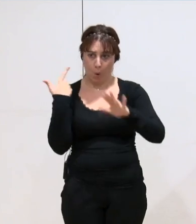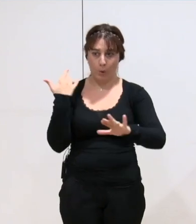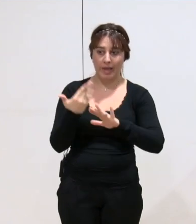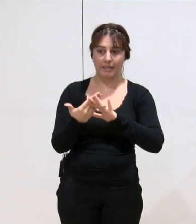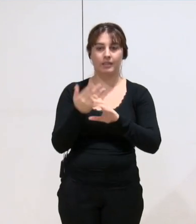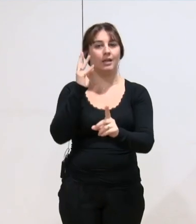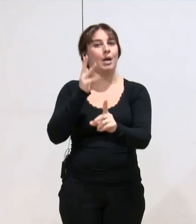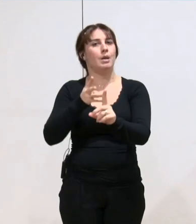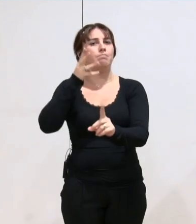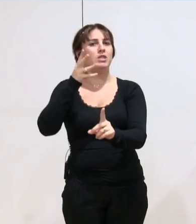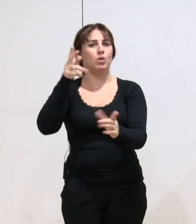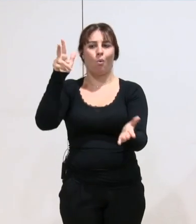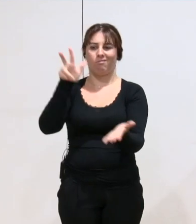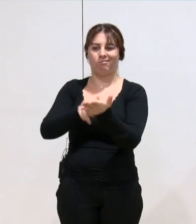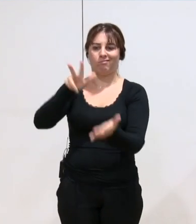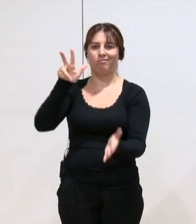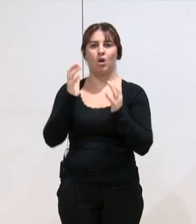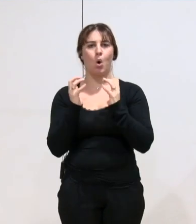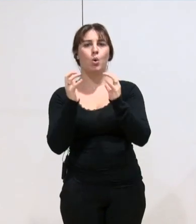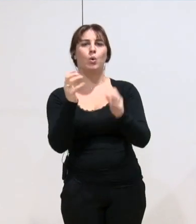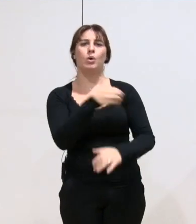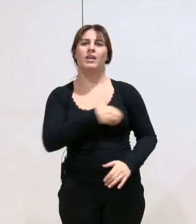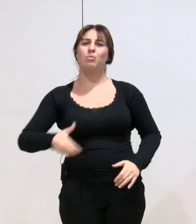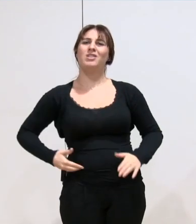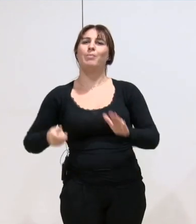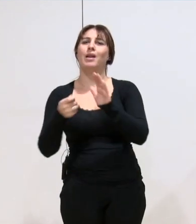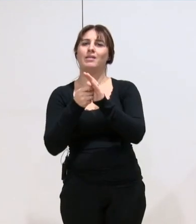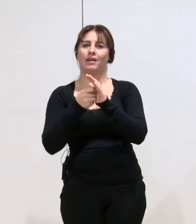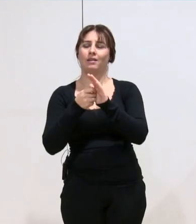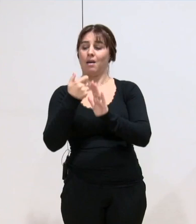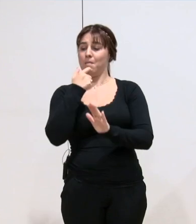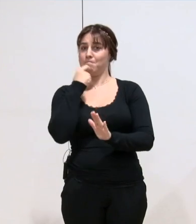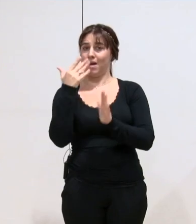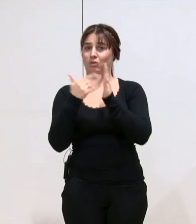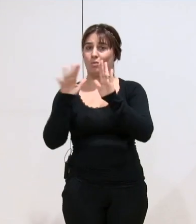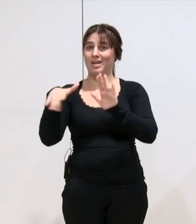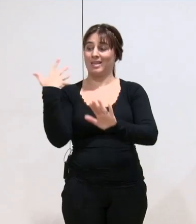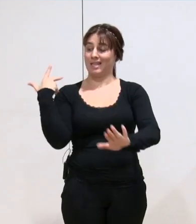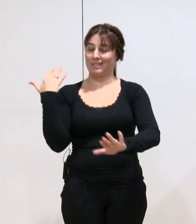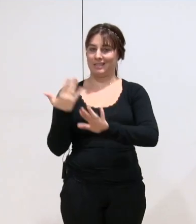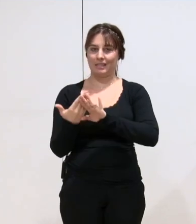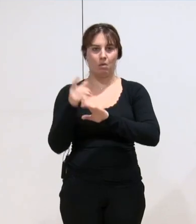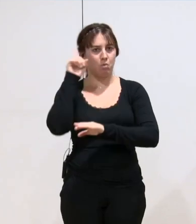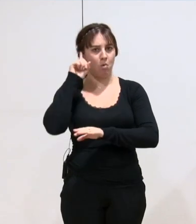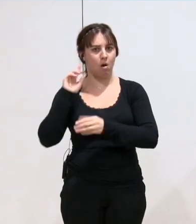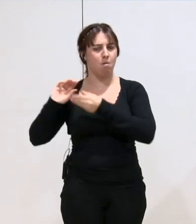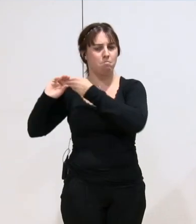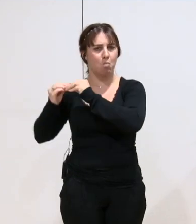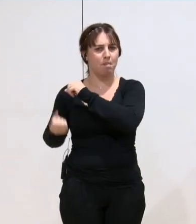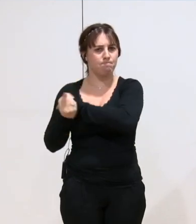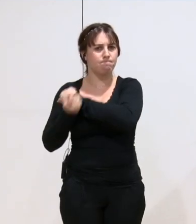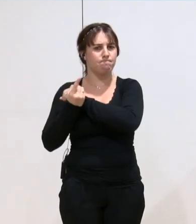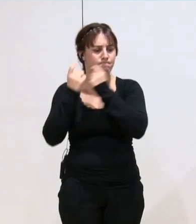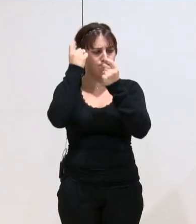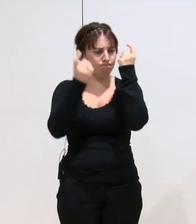mission a été votée lors du conseil municipal de mars 2015 à la suite d'un dysfonctionnement en ce